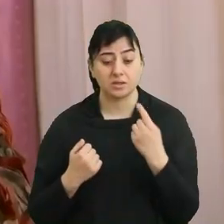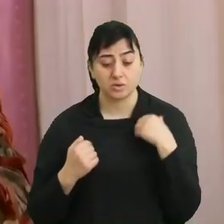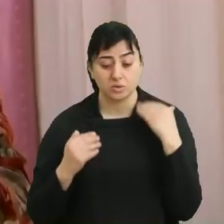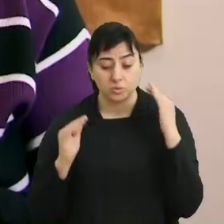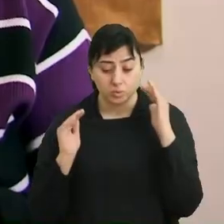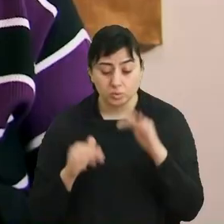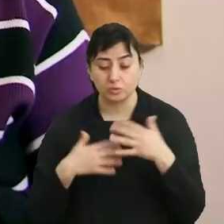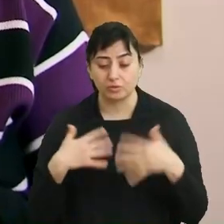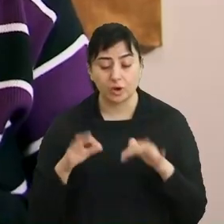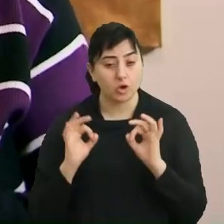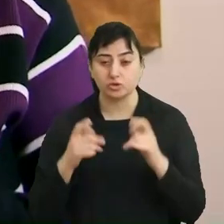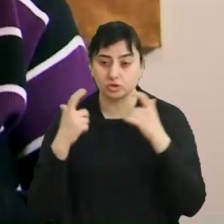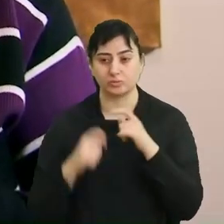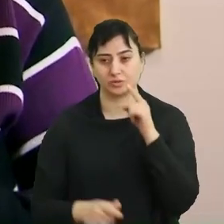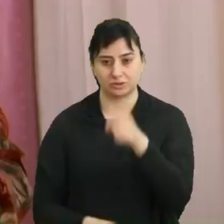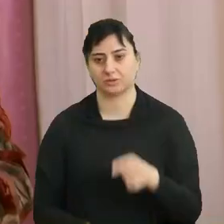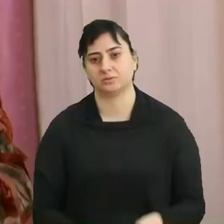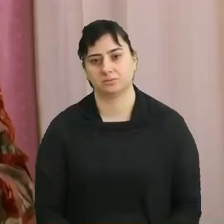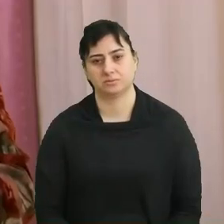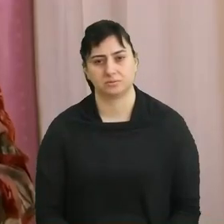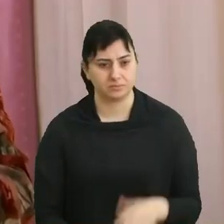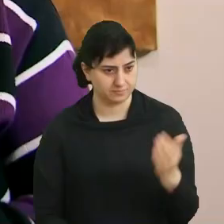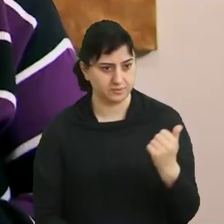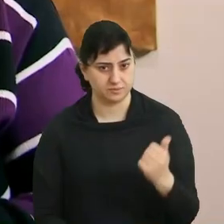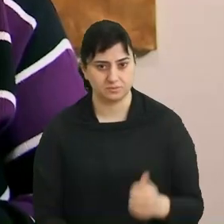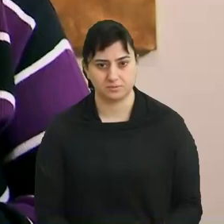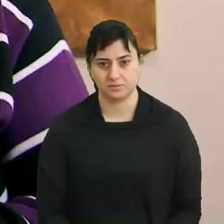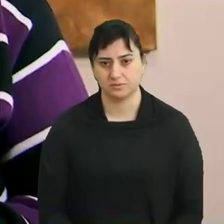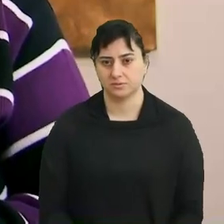inerse sorumlusu sizi, tamam mı? Versene enişte.